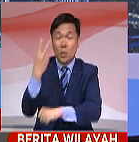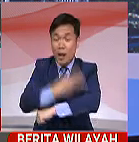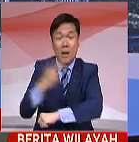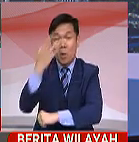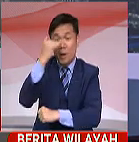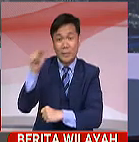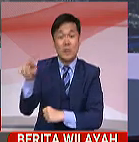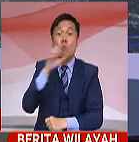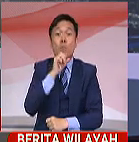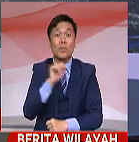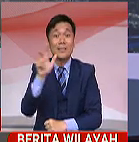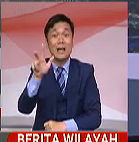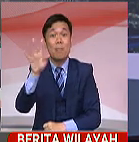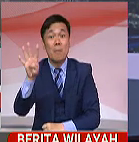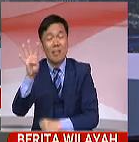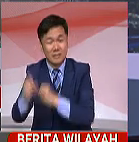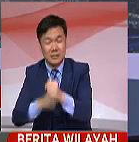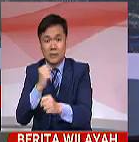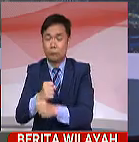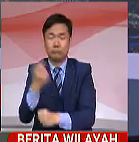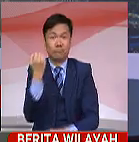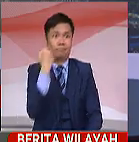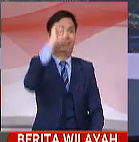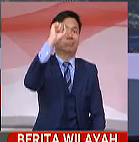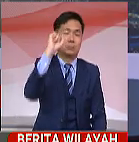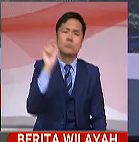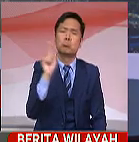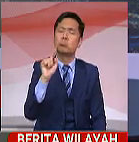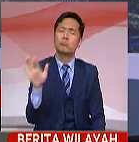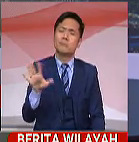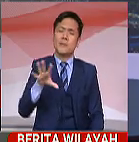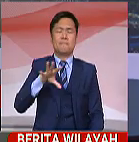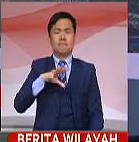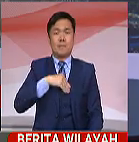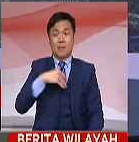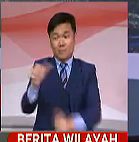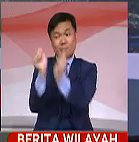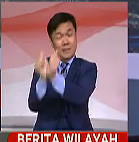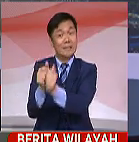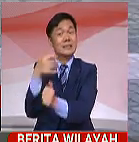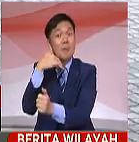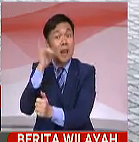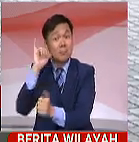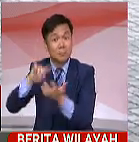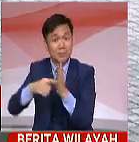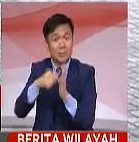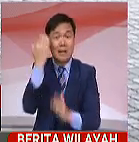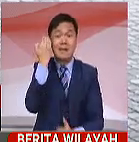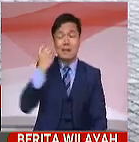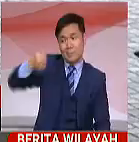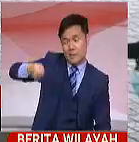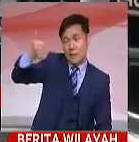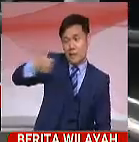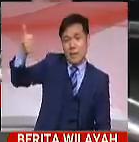berusia 34 tahun itu tidak membantah prosiding berkenaan. Perintah reman yang bermula semalam itu dikeluarkan Hakim Datuk